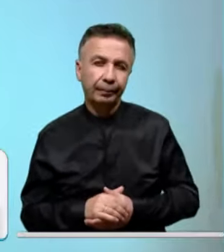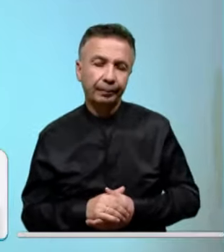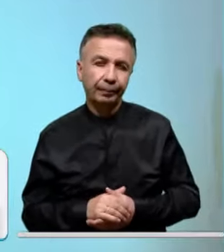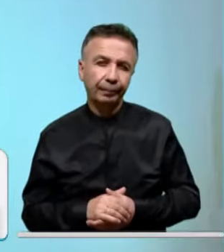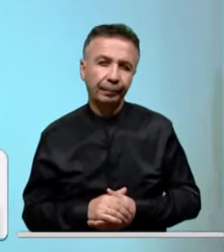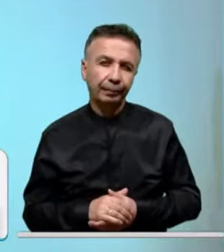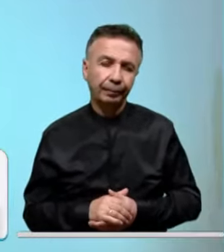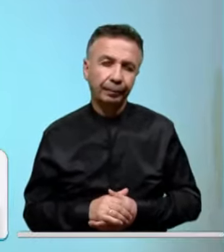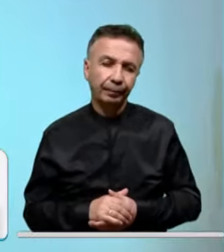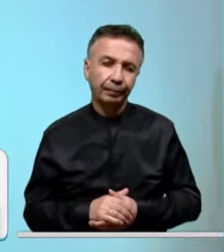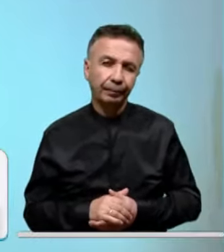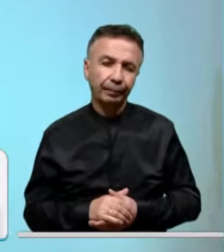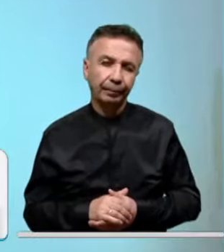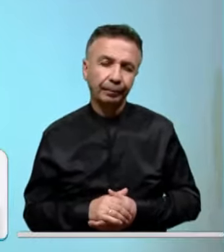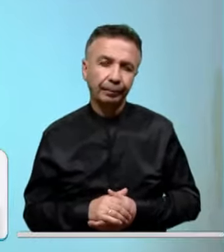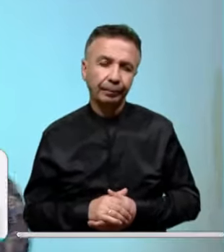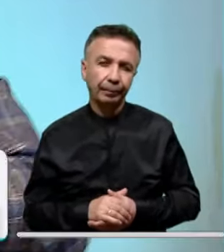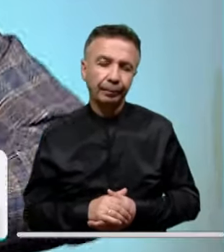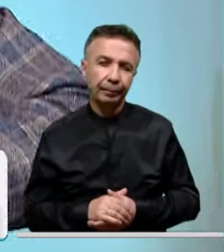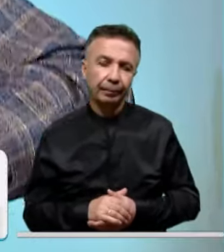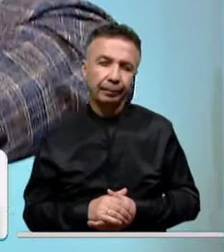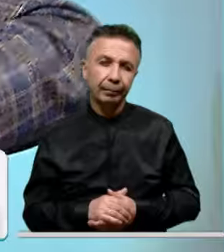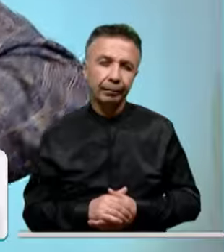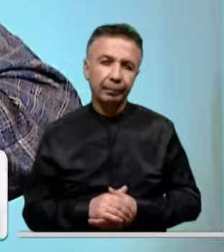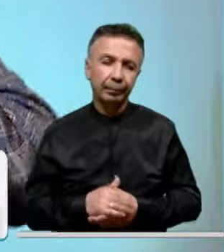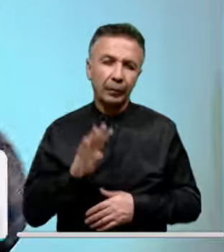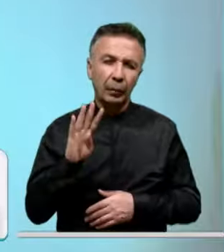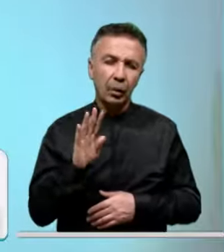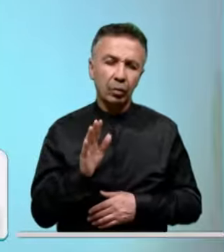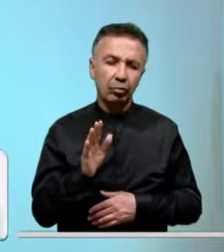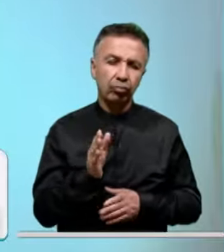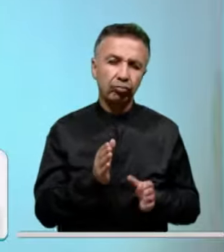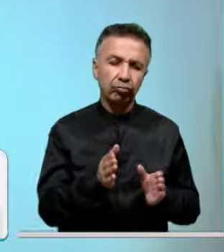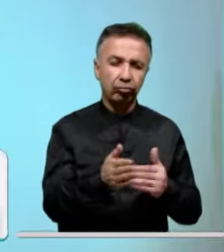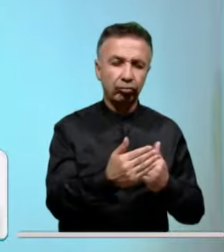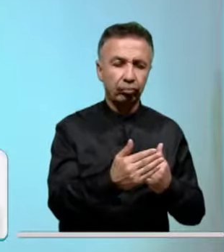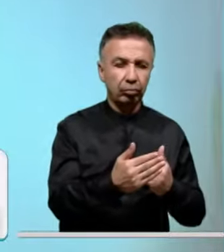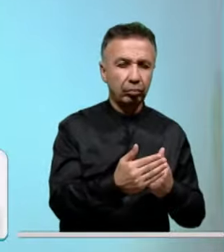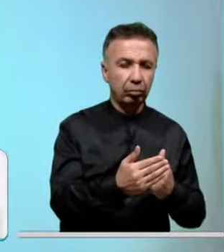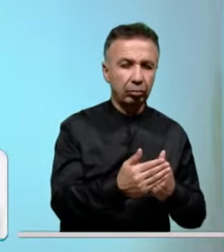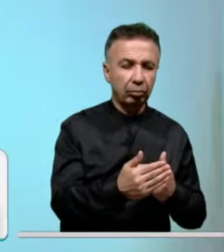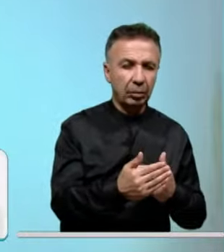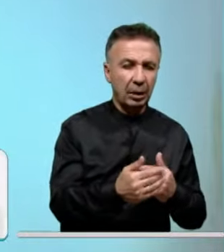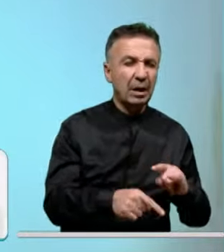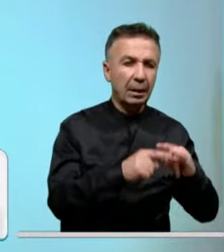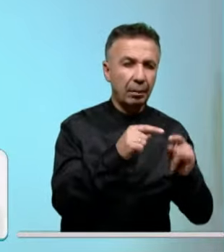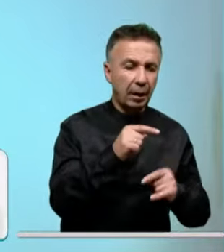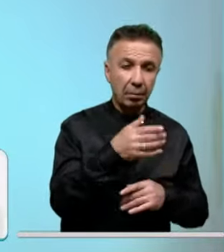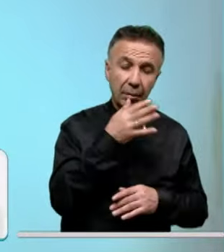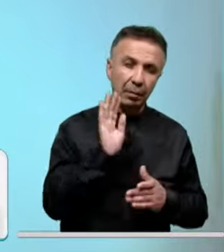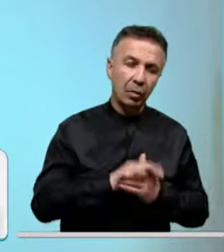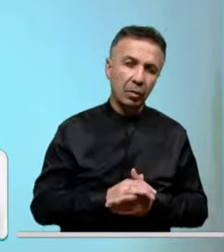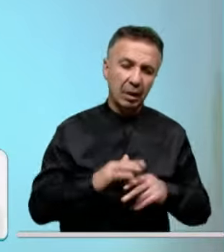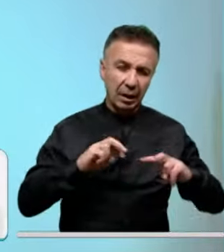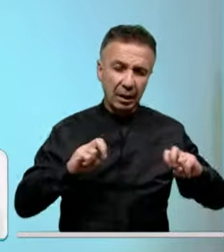Anlaşıldığı kadarıyla dört köşe bir yer. Herhalde kıblenin tarafının yönünün belli olmadığı bir mekan. Böyle bir araştırma yapma imkanı da